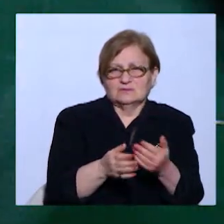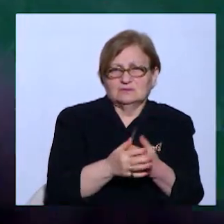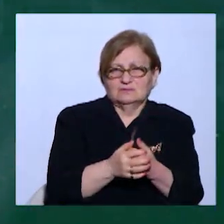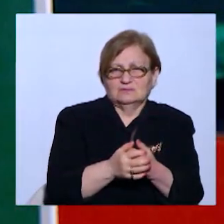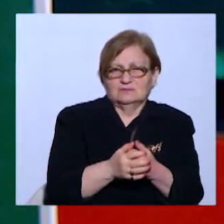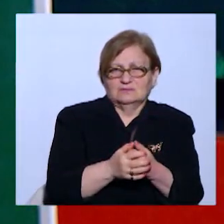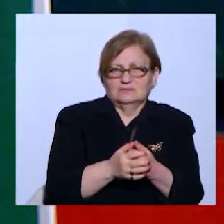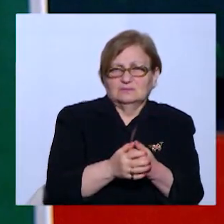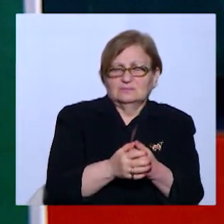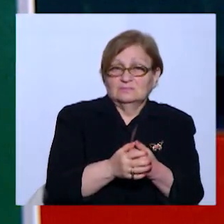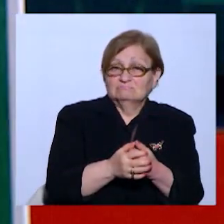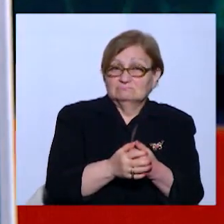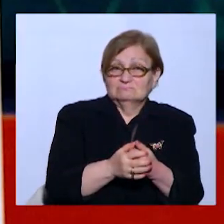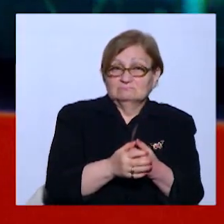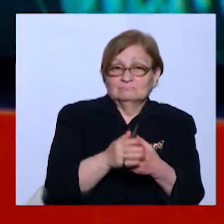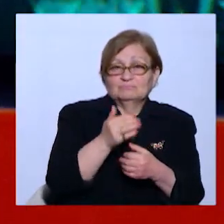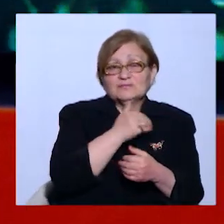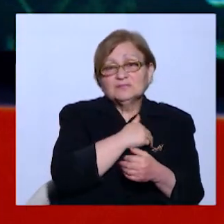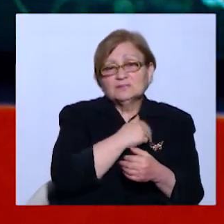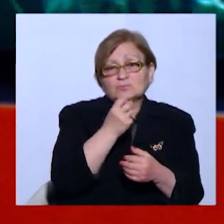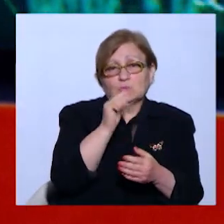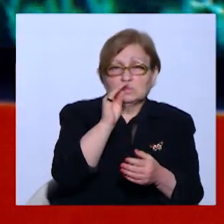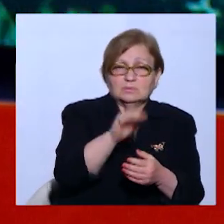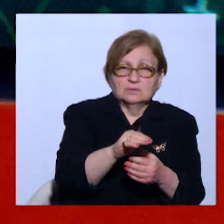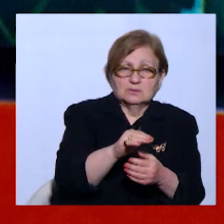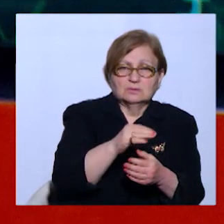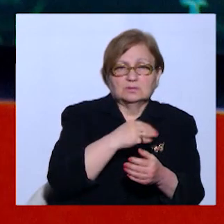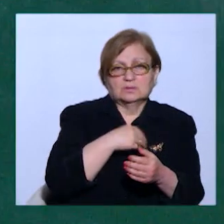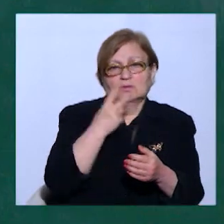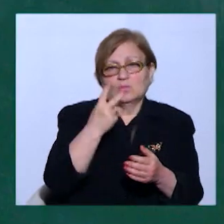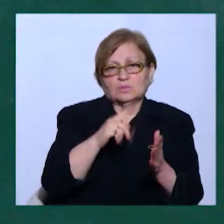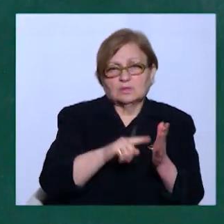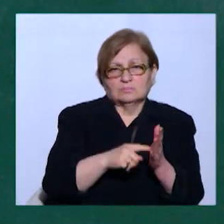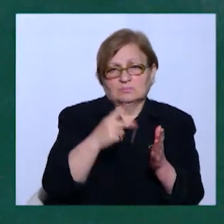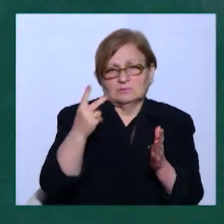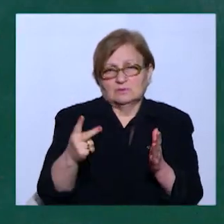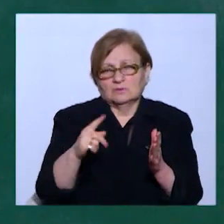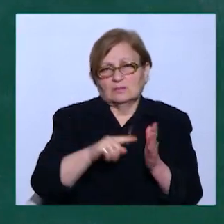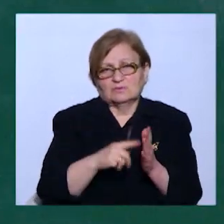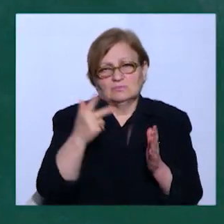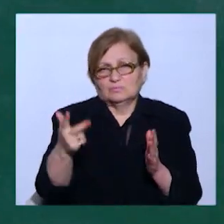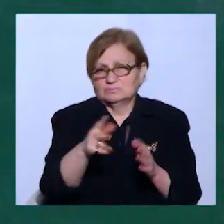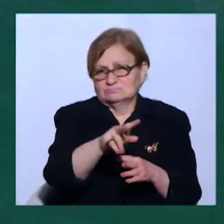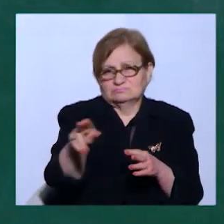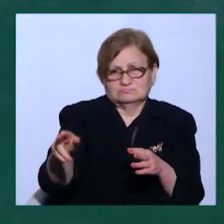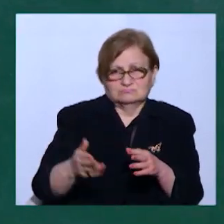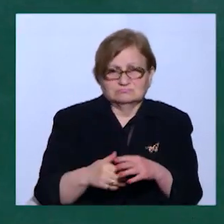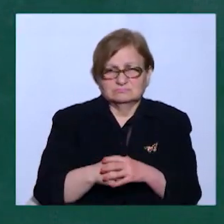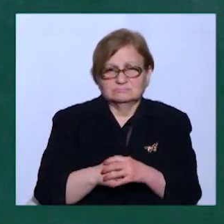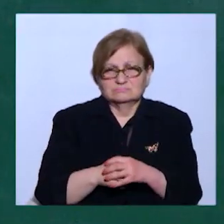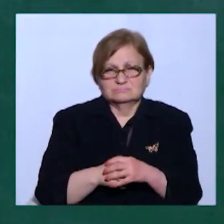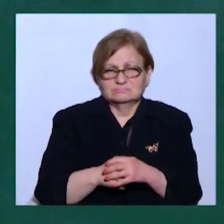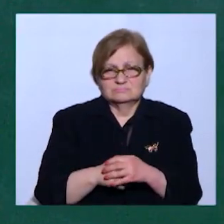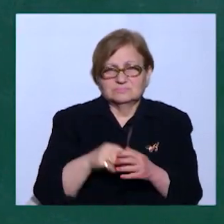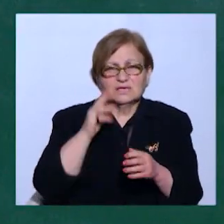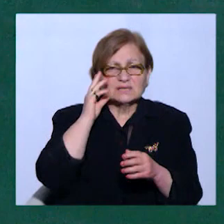აი გინდა 12 დაგიწერია, გინდა 2 გამრავლებული 2-ზე და გინდა და გამრავლებული 3-ზე. ეს არის